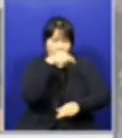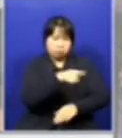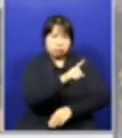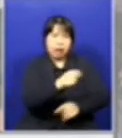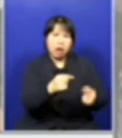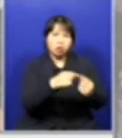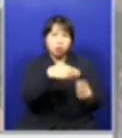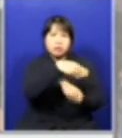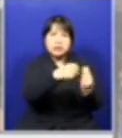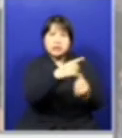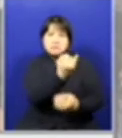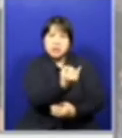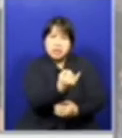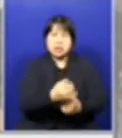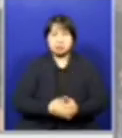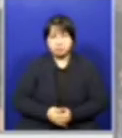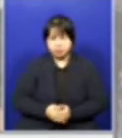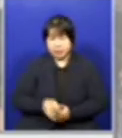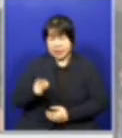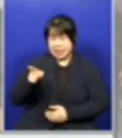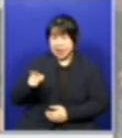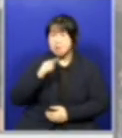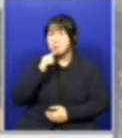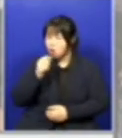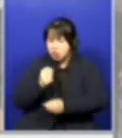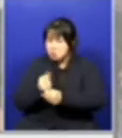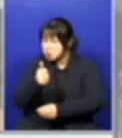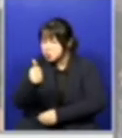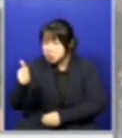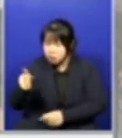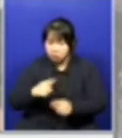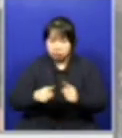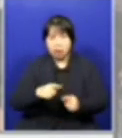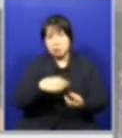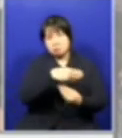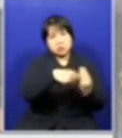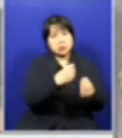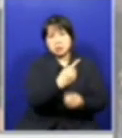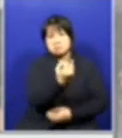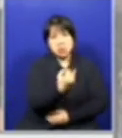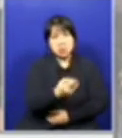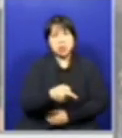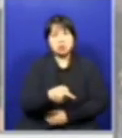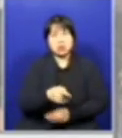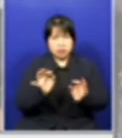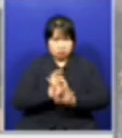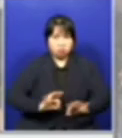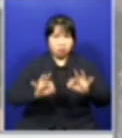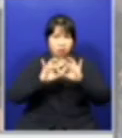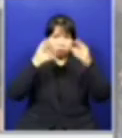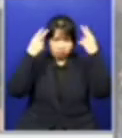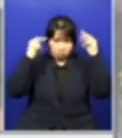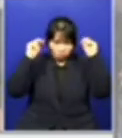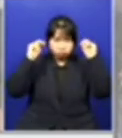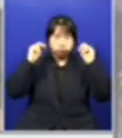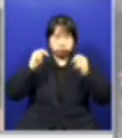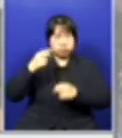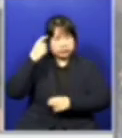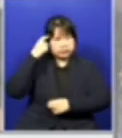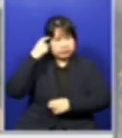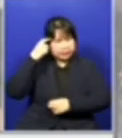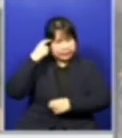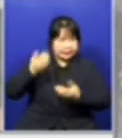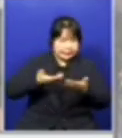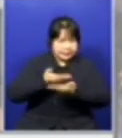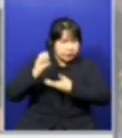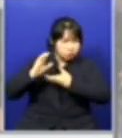จฝั่งหนึ่งแต่อีกฝั่งหนึ่งท่านนายกรัฐมนตรีต้องกลับไปทบทวนว่ามัน